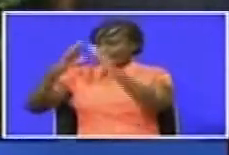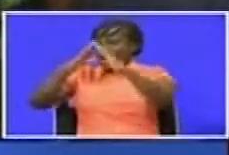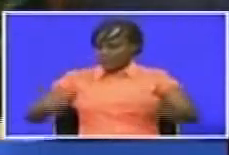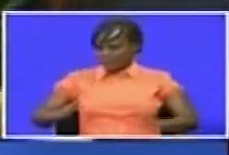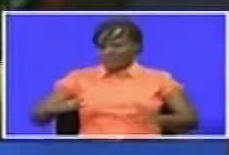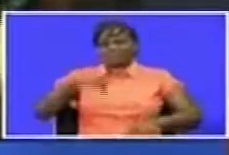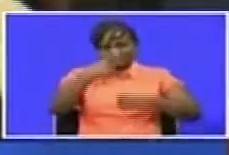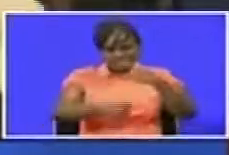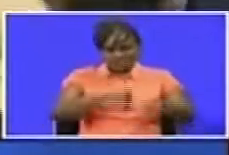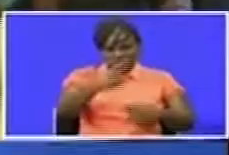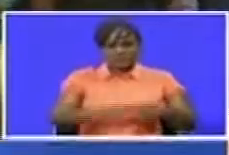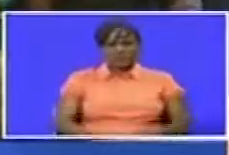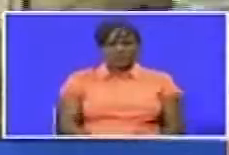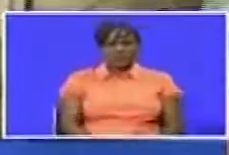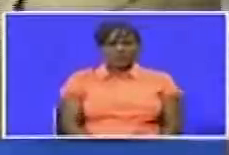pia inaendelea.